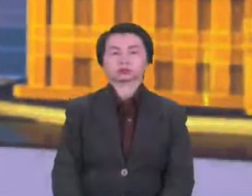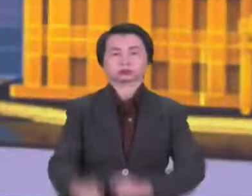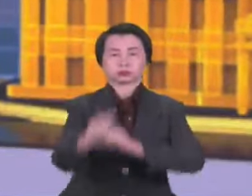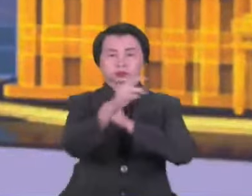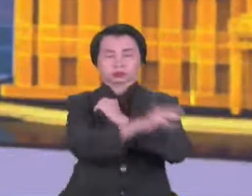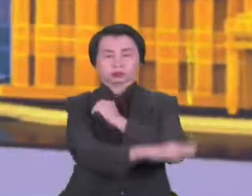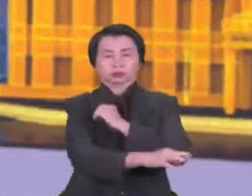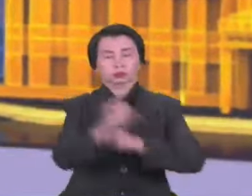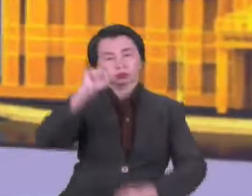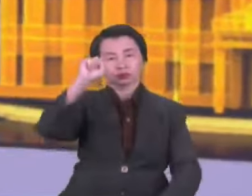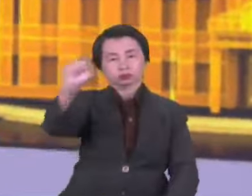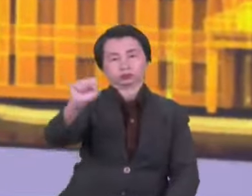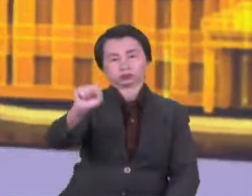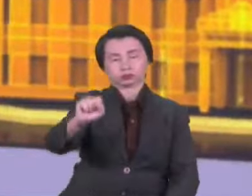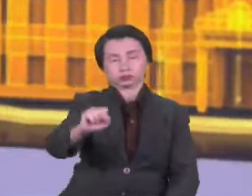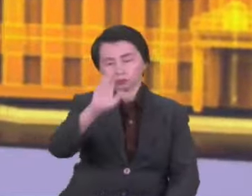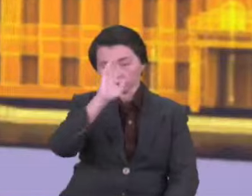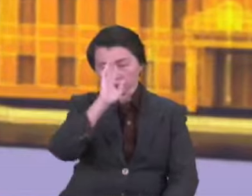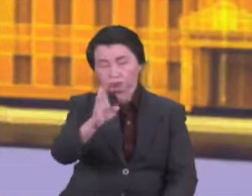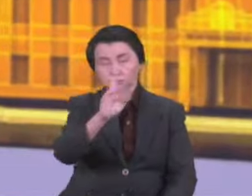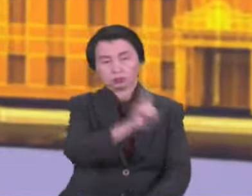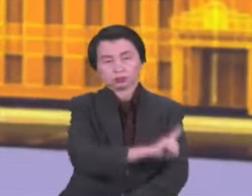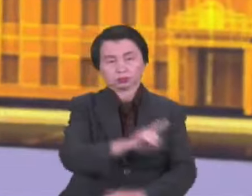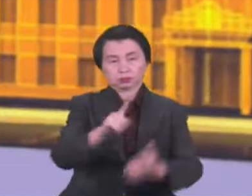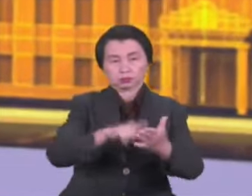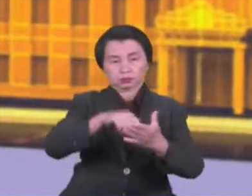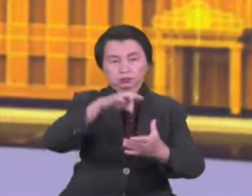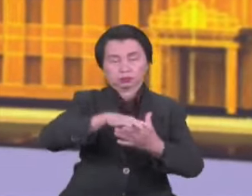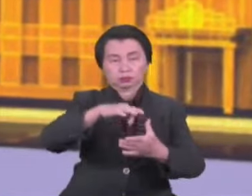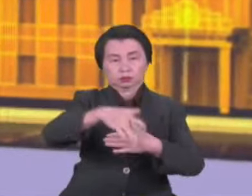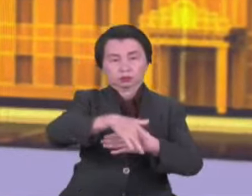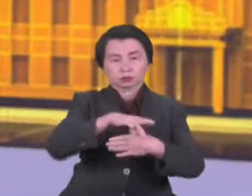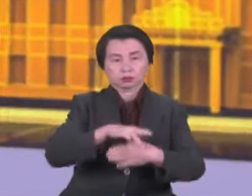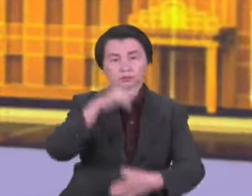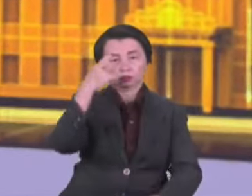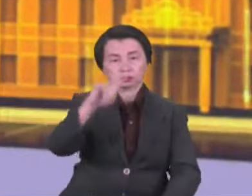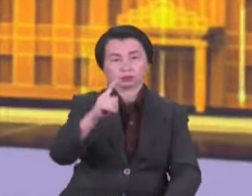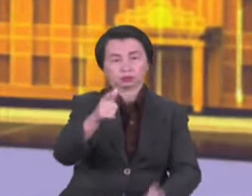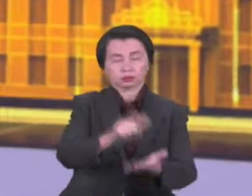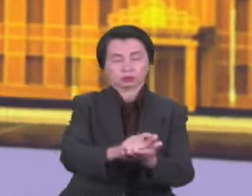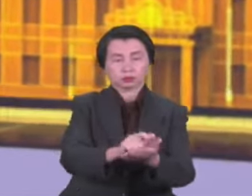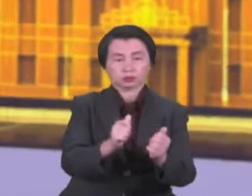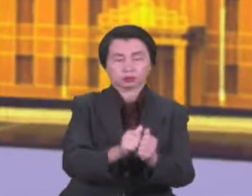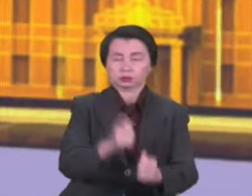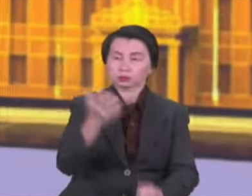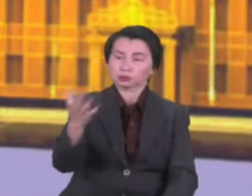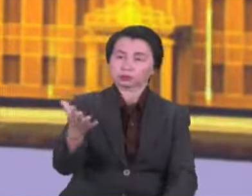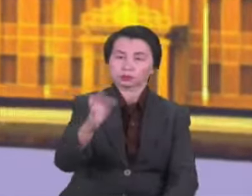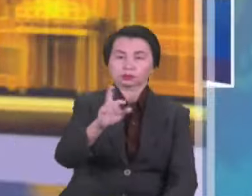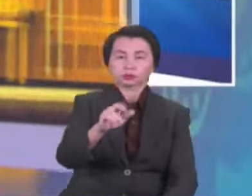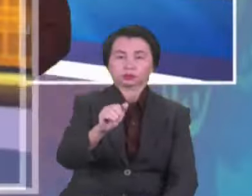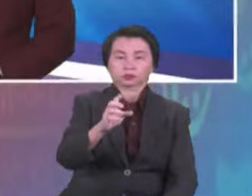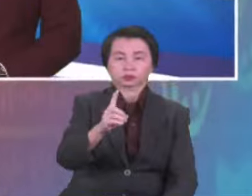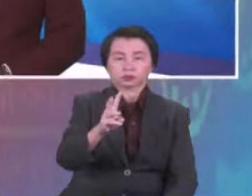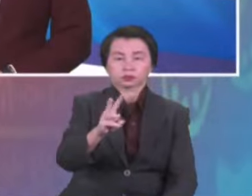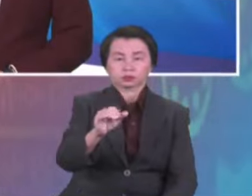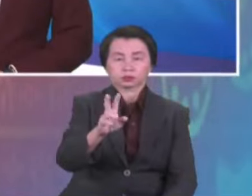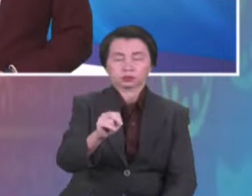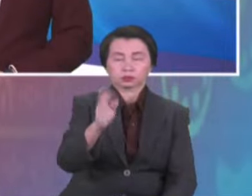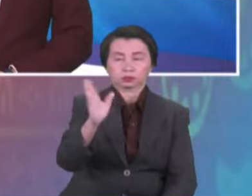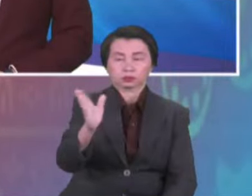Negeri di bawah bayu juga memberi tumpuan hari pengundian awal PRU15. Untuk laporan penuh, langsung bersama Redwin Robin di Kota